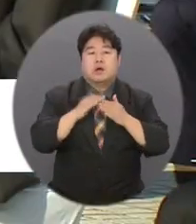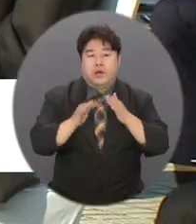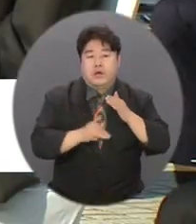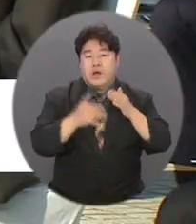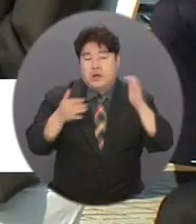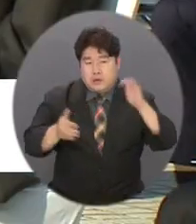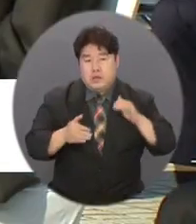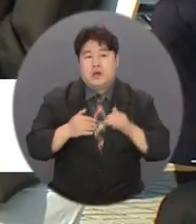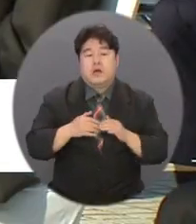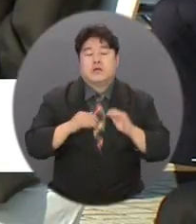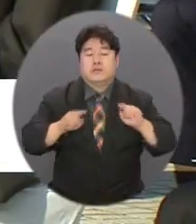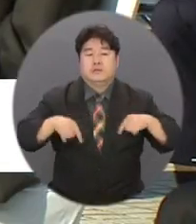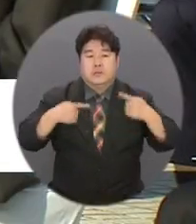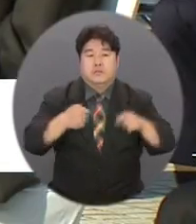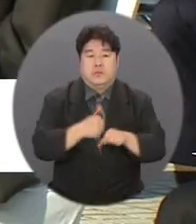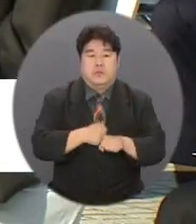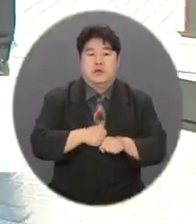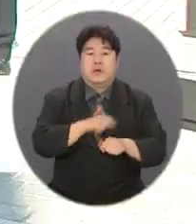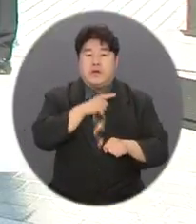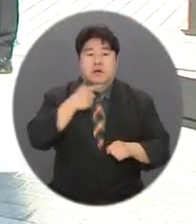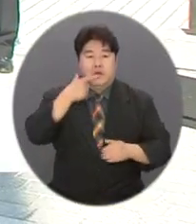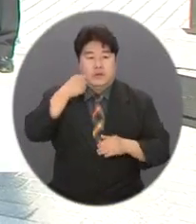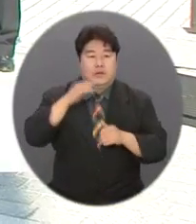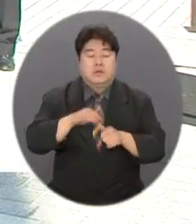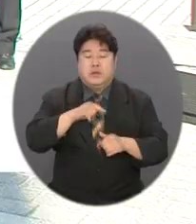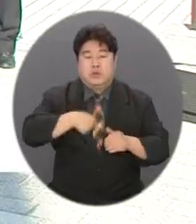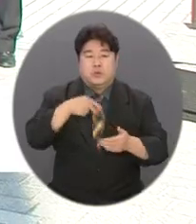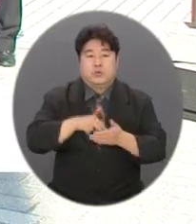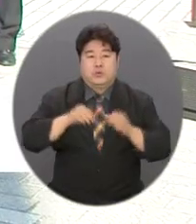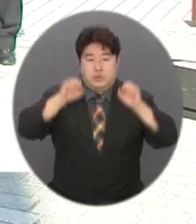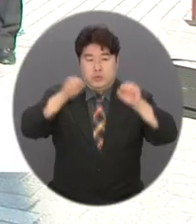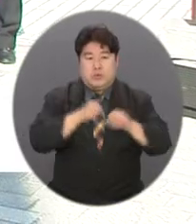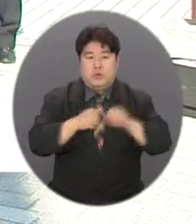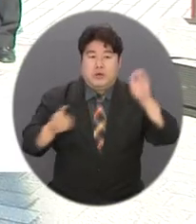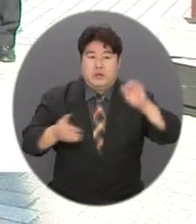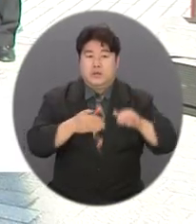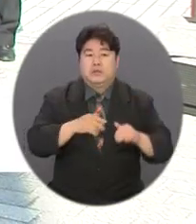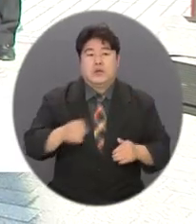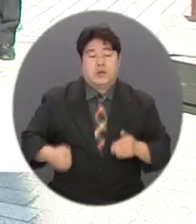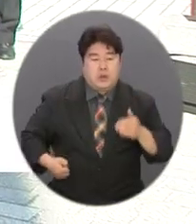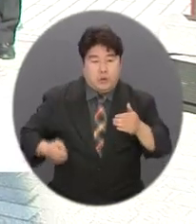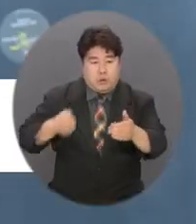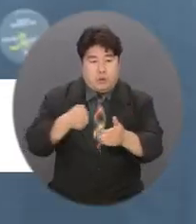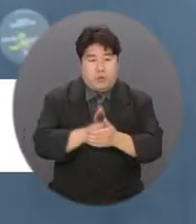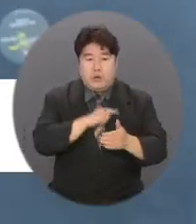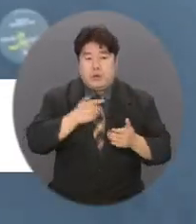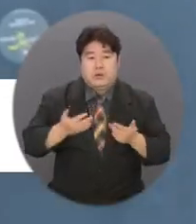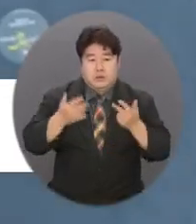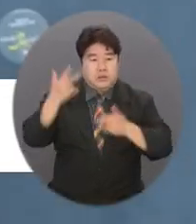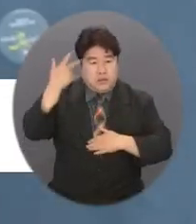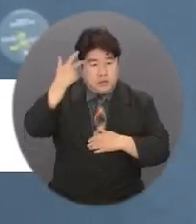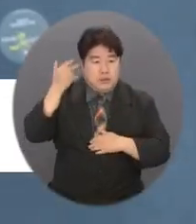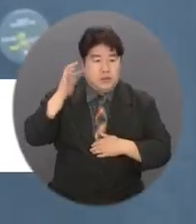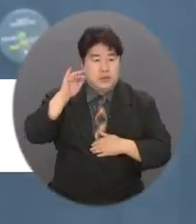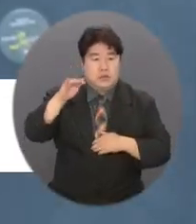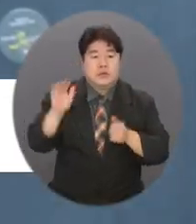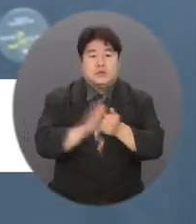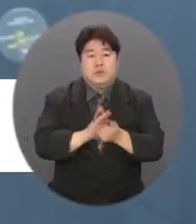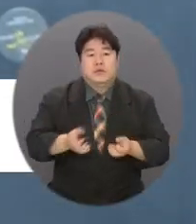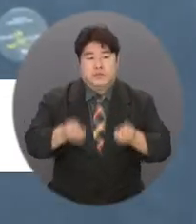참석한 가운데 일제강점기 독립운동을 전개한 학생들의 용기와 희생 정신을 기리는 기념식 을